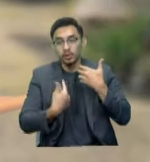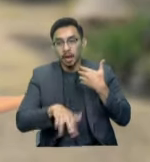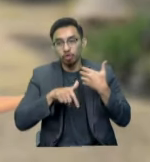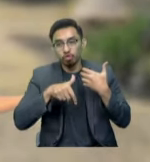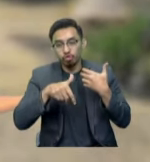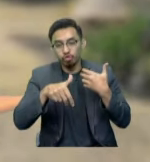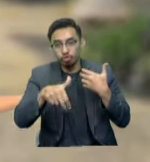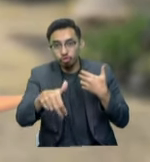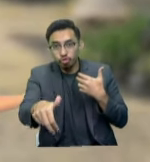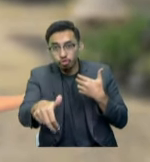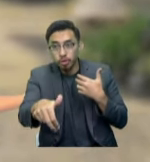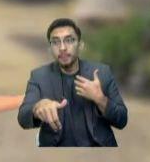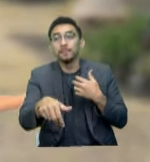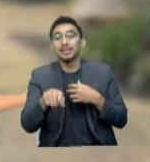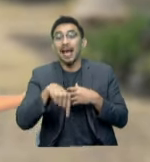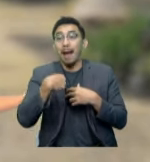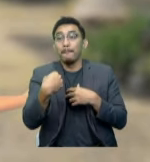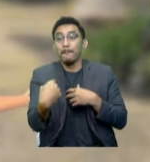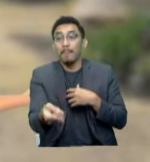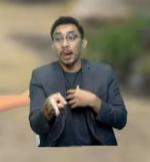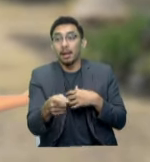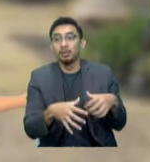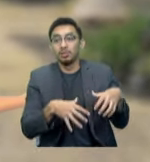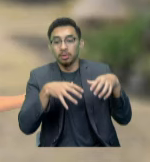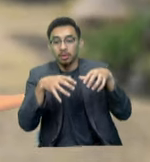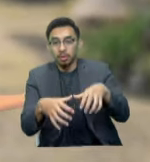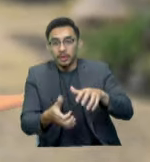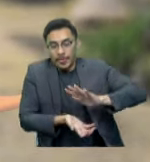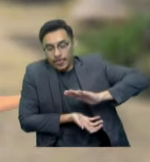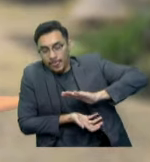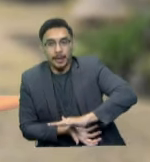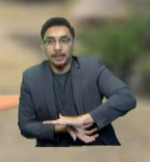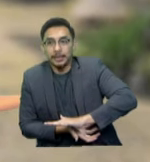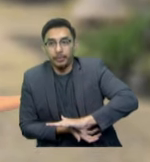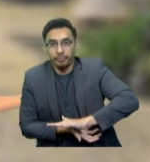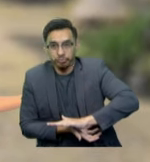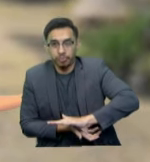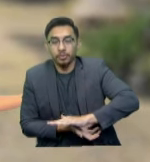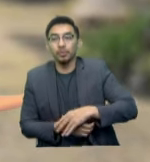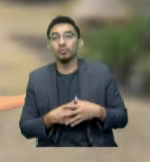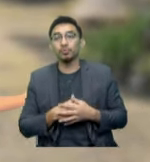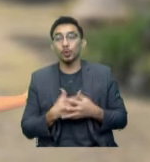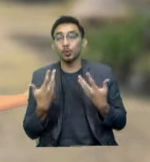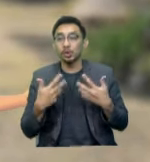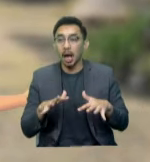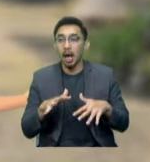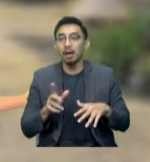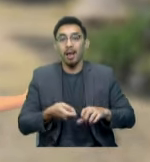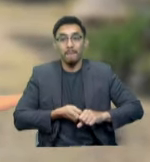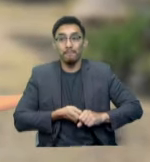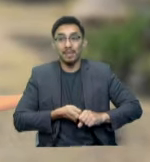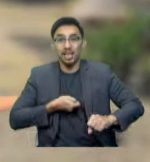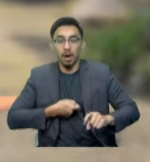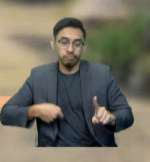menindihnya. Usai membunuh, pelaku mengambil perhiasan korban dan membuang barang bukti pisau. Pelaku Arnita lalu pulang